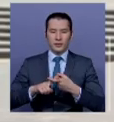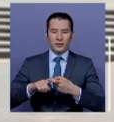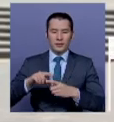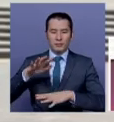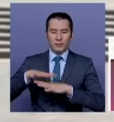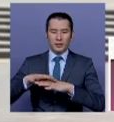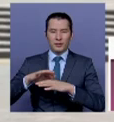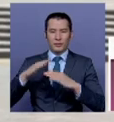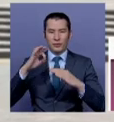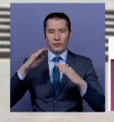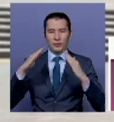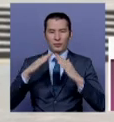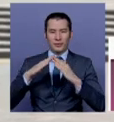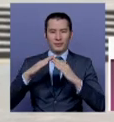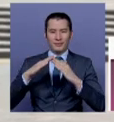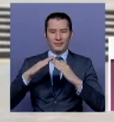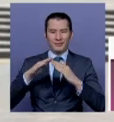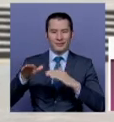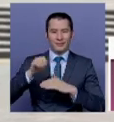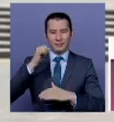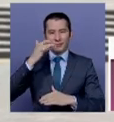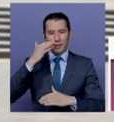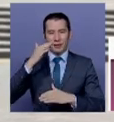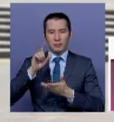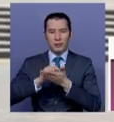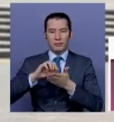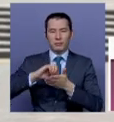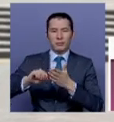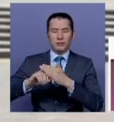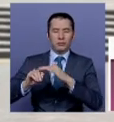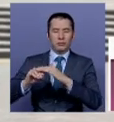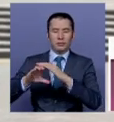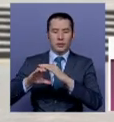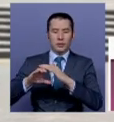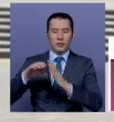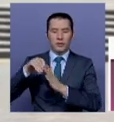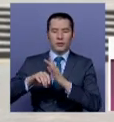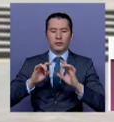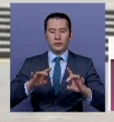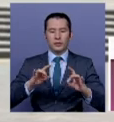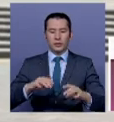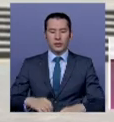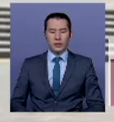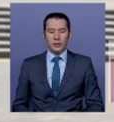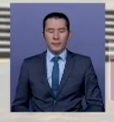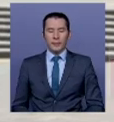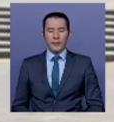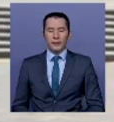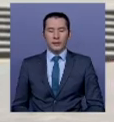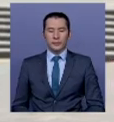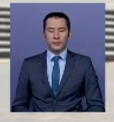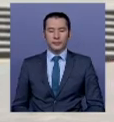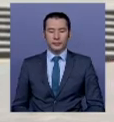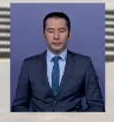осы бөлімшесіне баспана мәселесін шешу үшін ондаған адам жүгінеді. Банк өкілдерінің айтуынша, қолданыстағы мемлекеттік бағдарламалардың